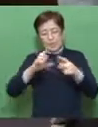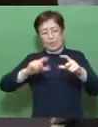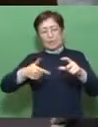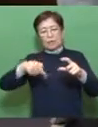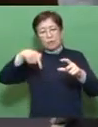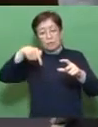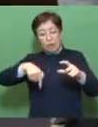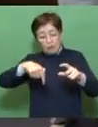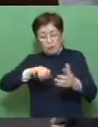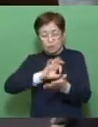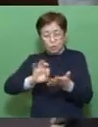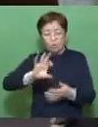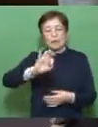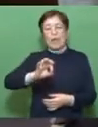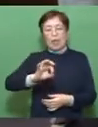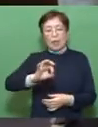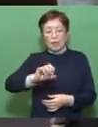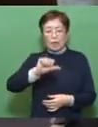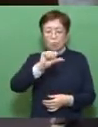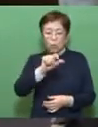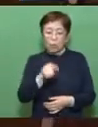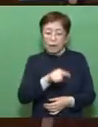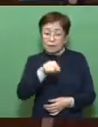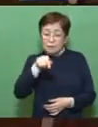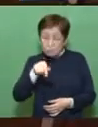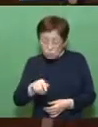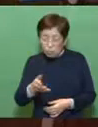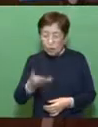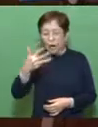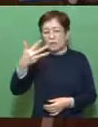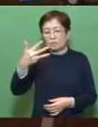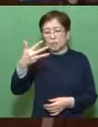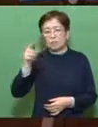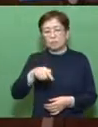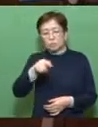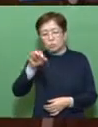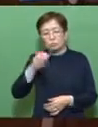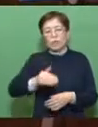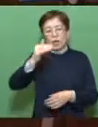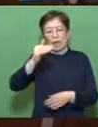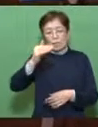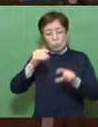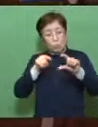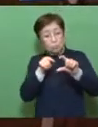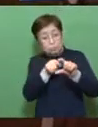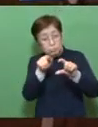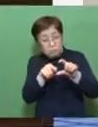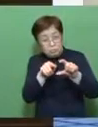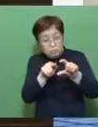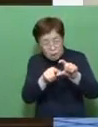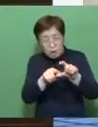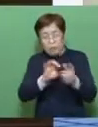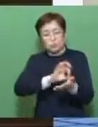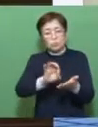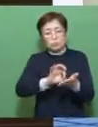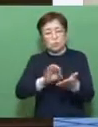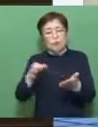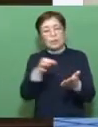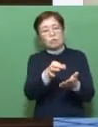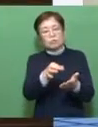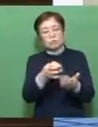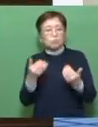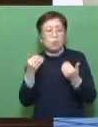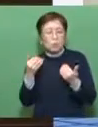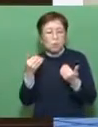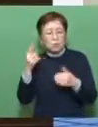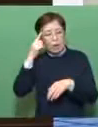8%に増えてその3%分が支にはいの財源に当てられてるわけですからこういう結果になっ